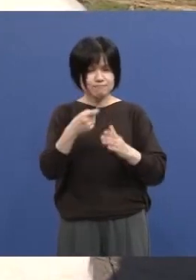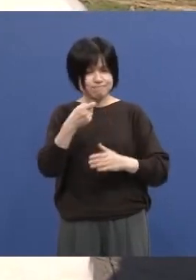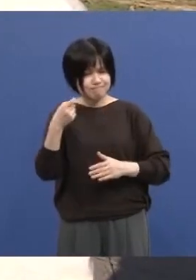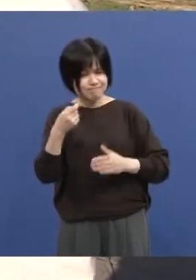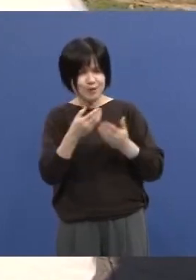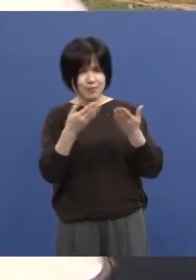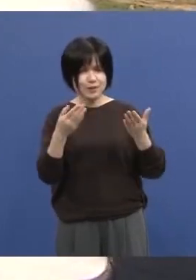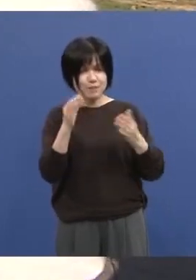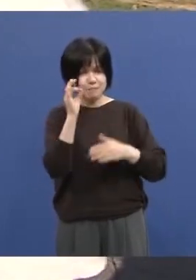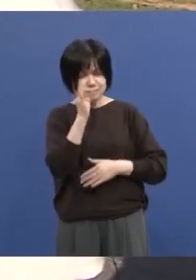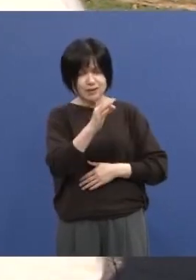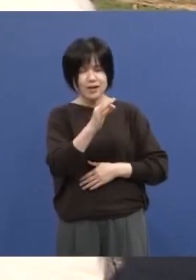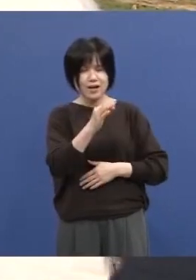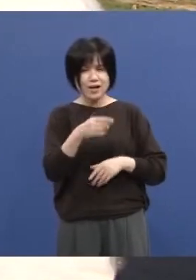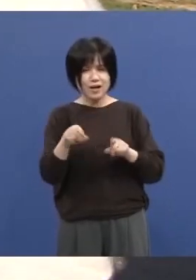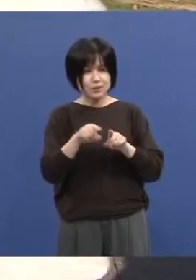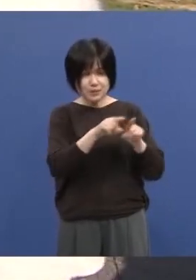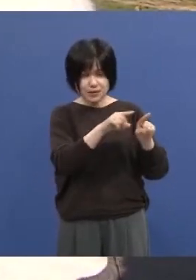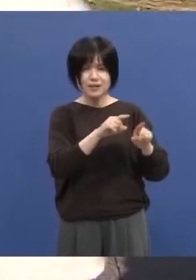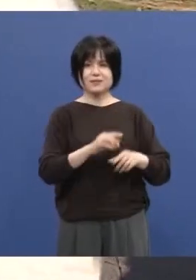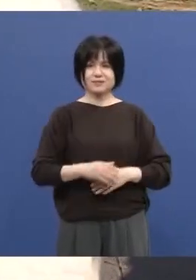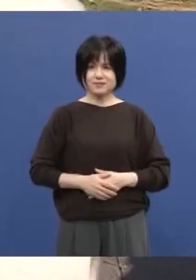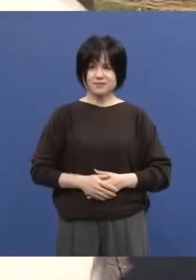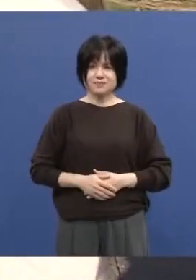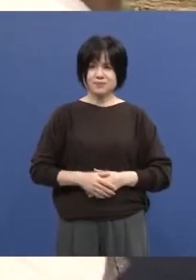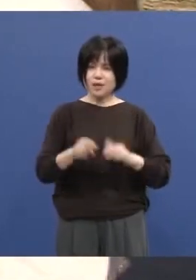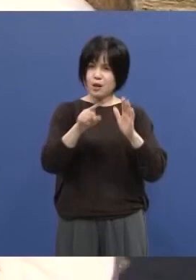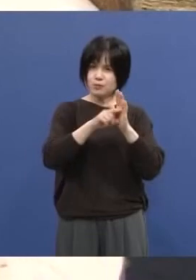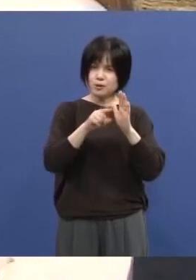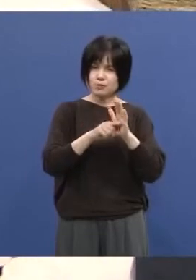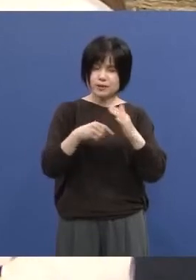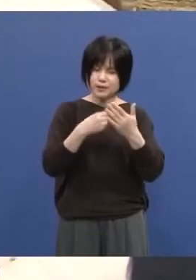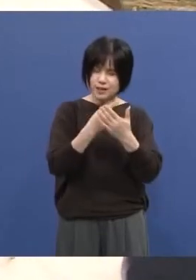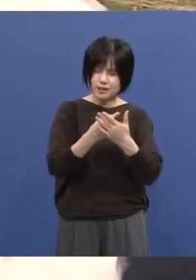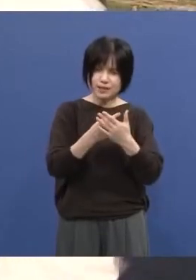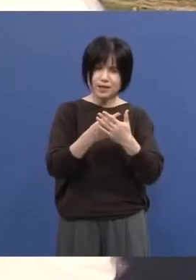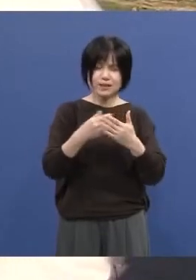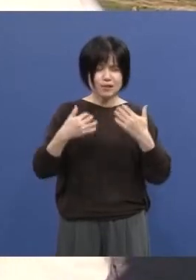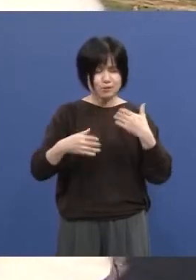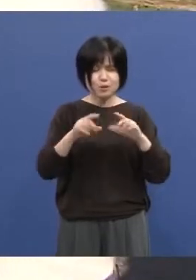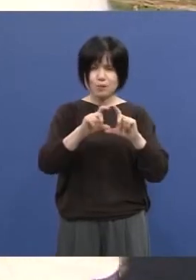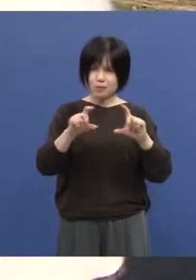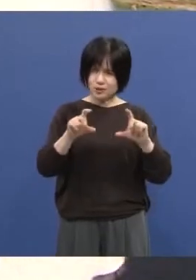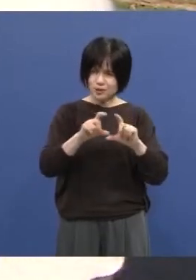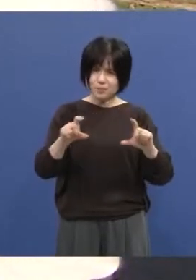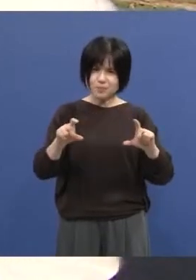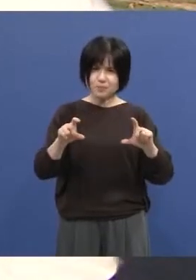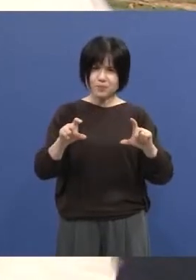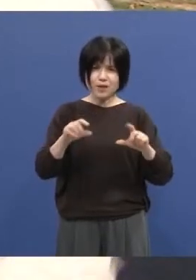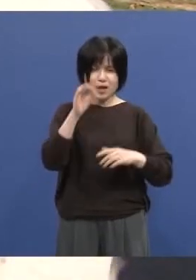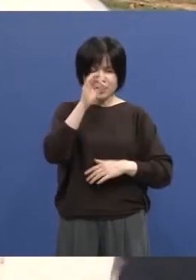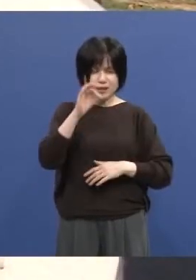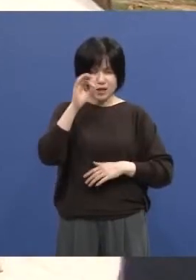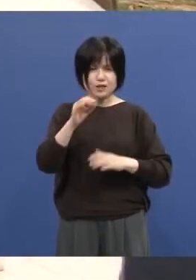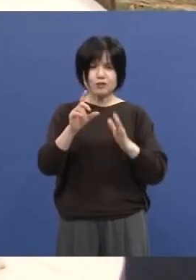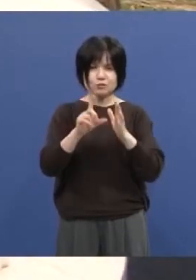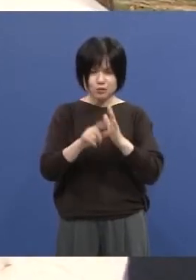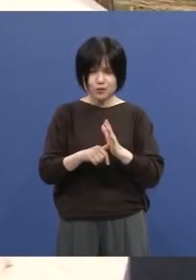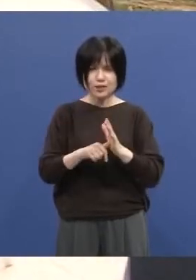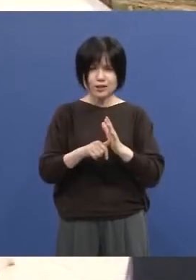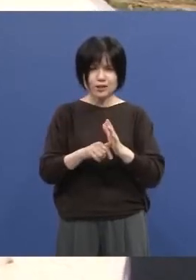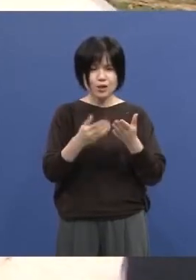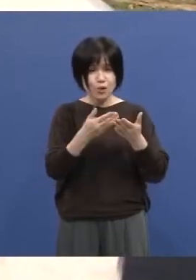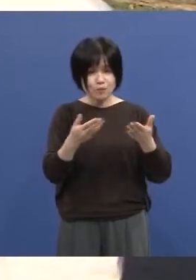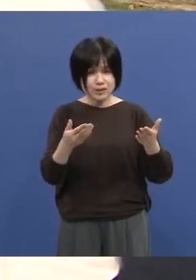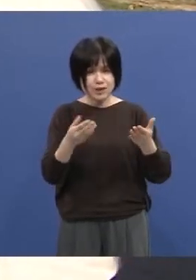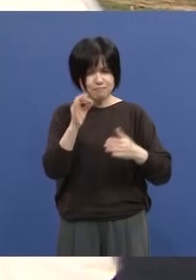ょっと一緒に行きませんか。 いいですね。プログラムに参加して楽しむことはもちろん、その道中なのでお店や観光スポットに出会